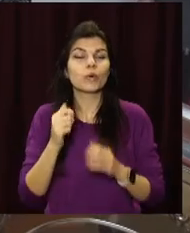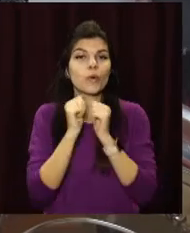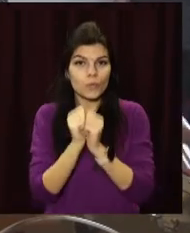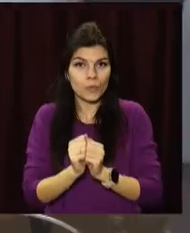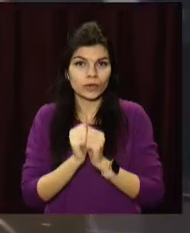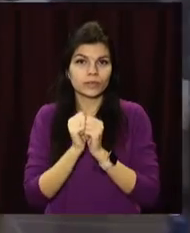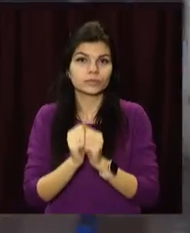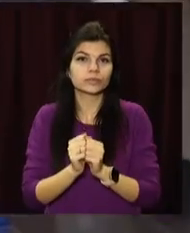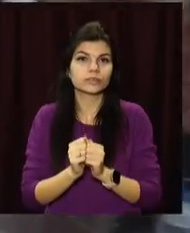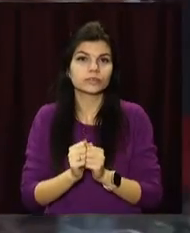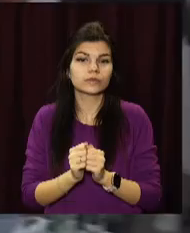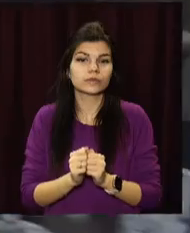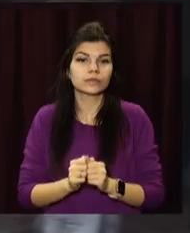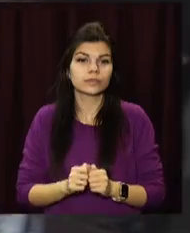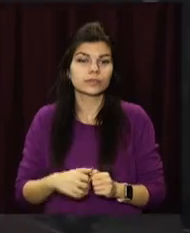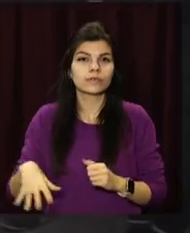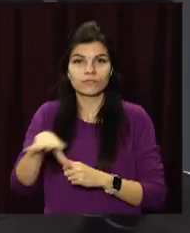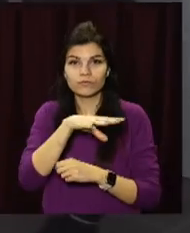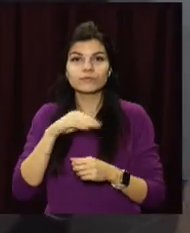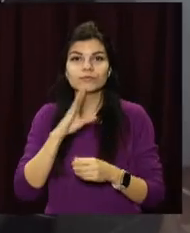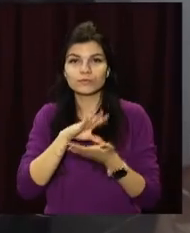Господу помолімо!